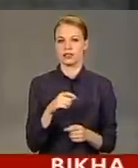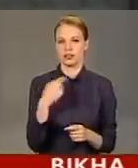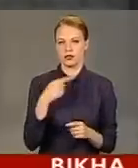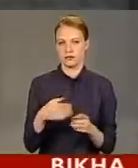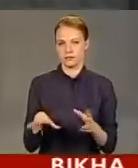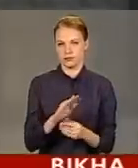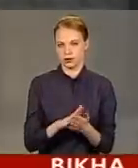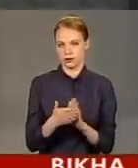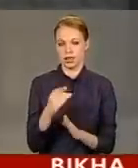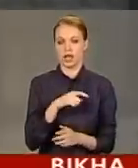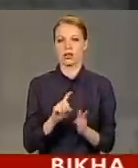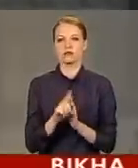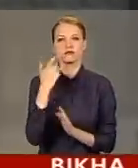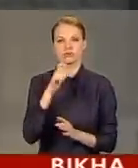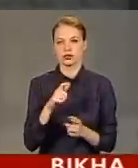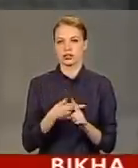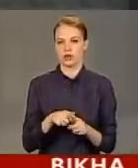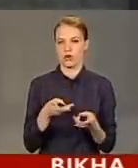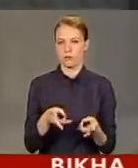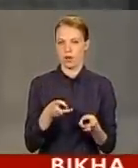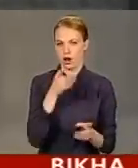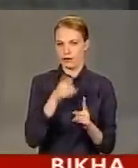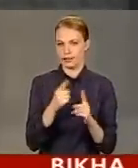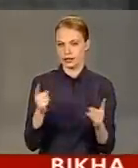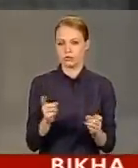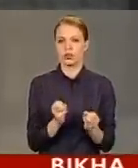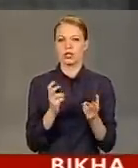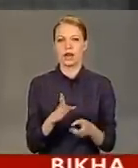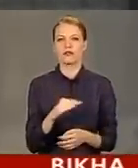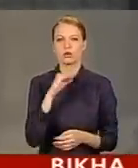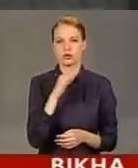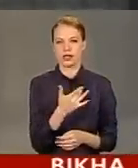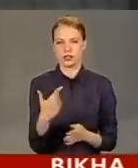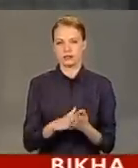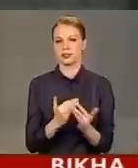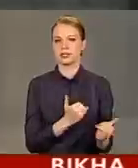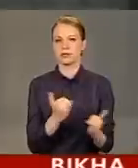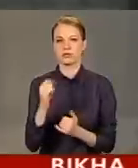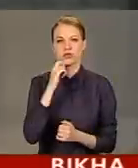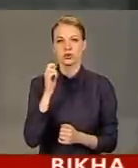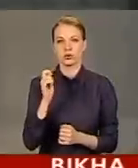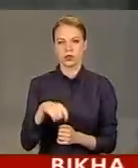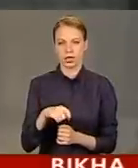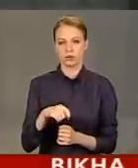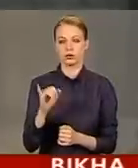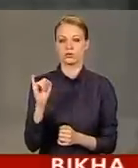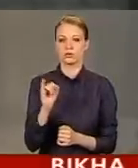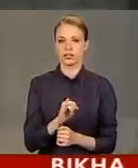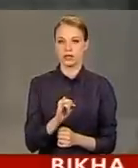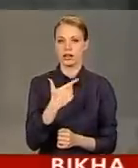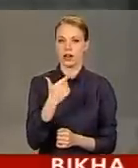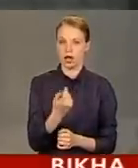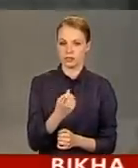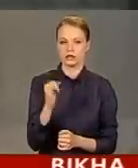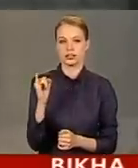стосувалося питання опалювального сезону і, власне, того, як же достатньої кількості забезпечити Україну і